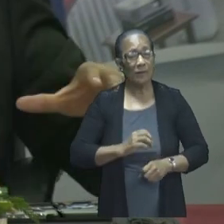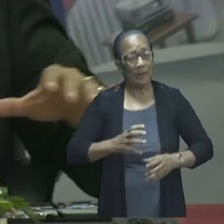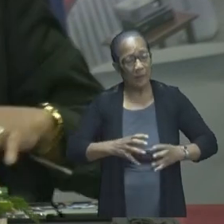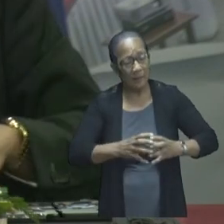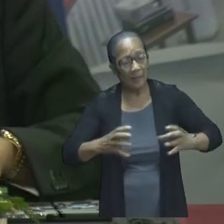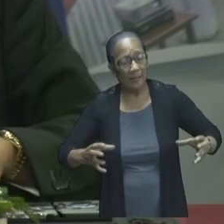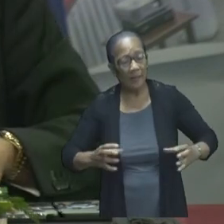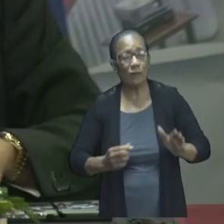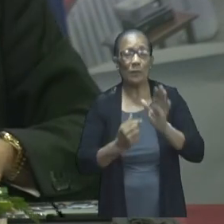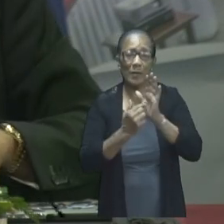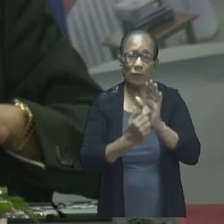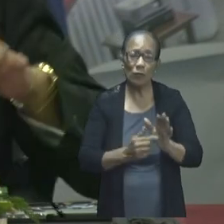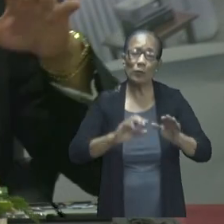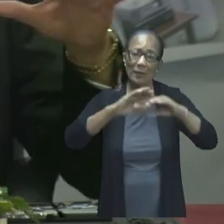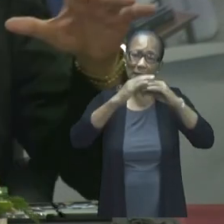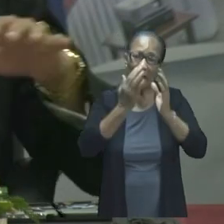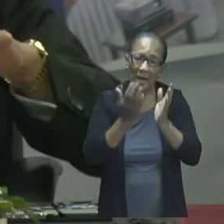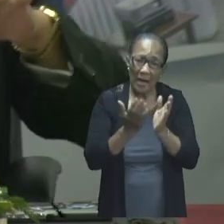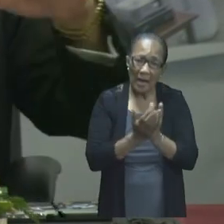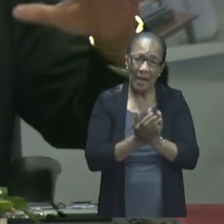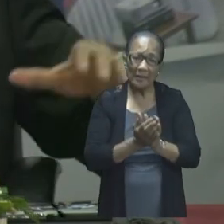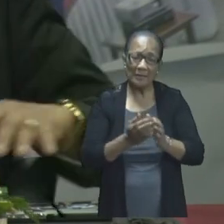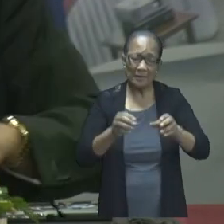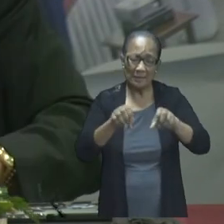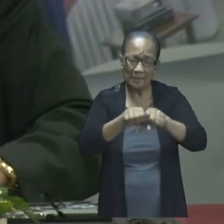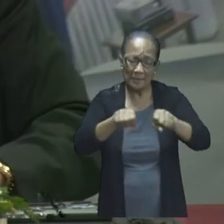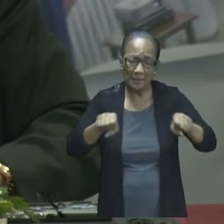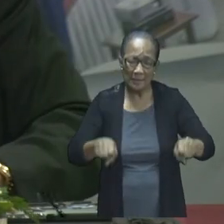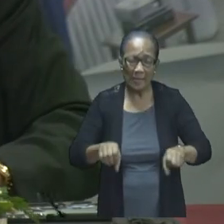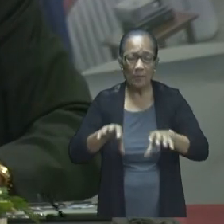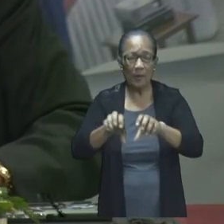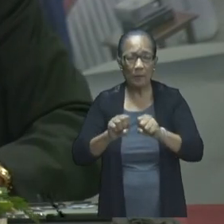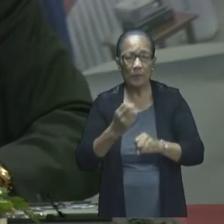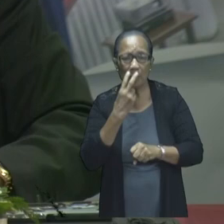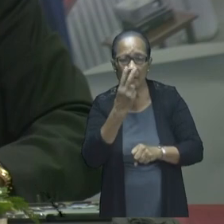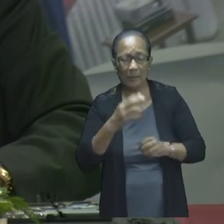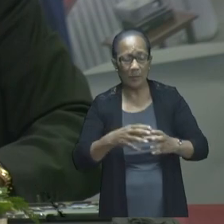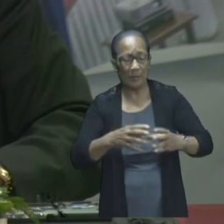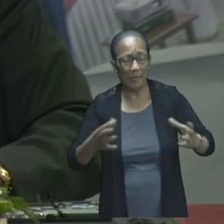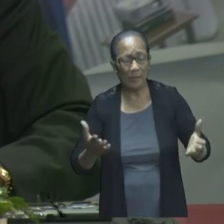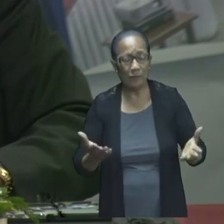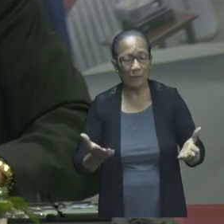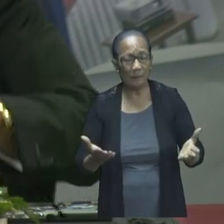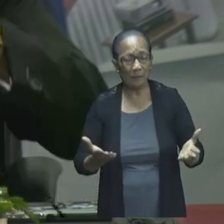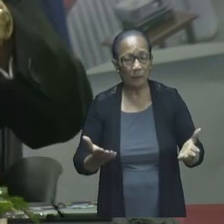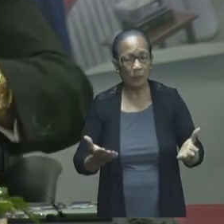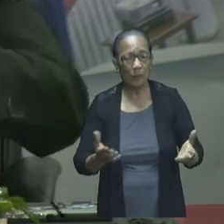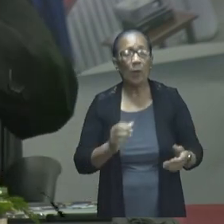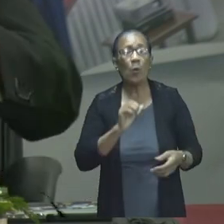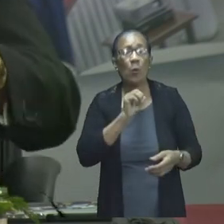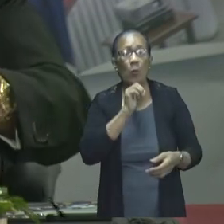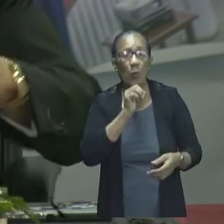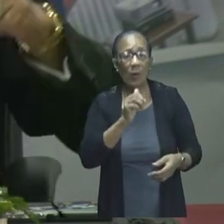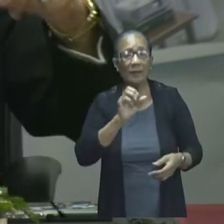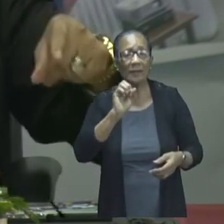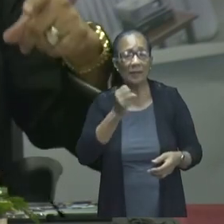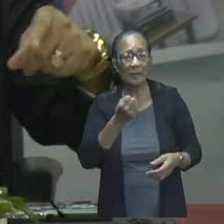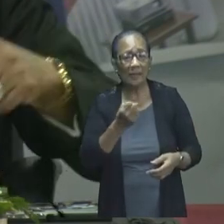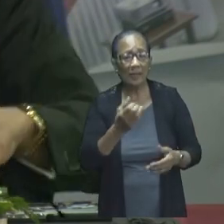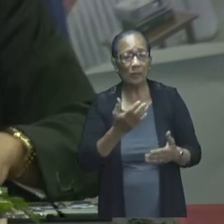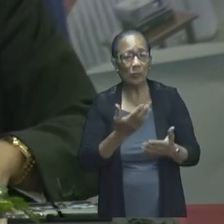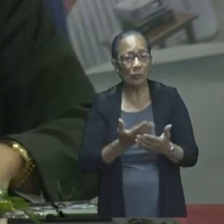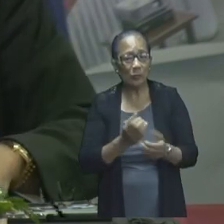name als je nagaat dat je alle parijs het dan een systeem hebben aangetroffen bij de parastatalen wat je benen dan kwalificeren dat die